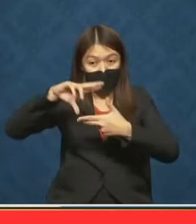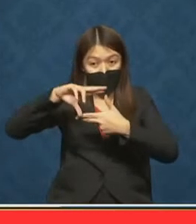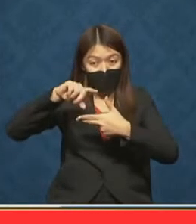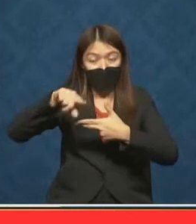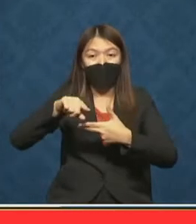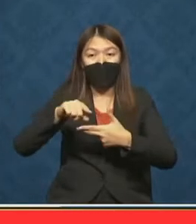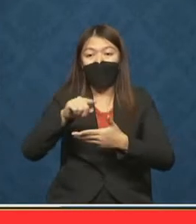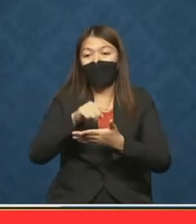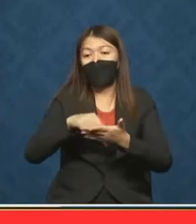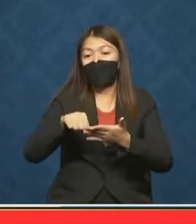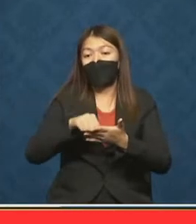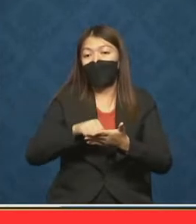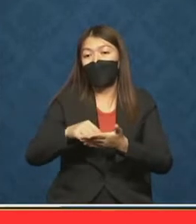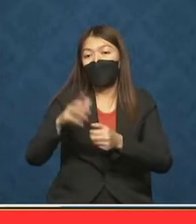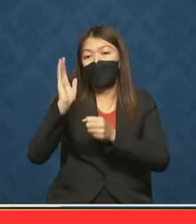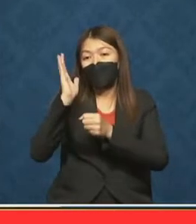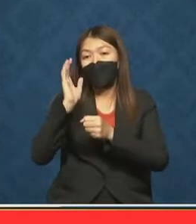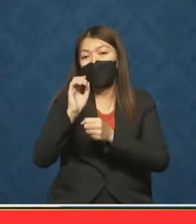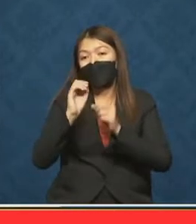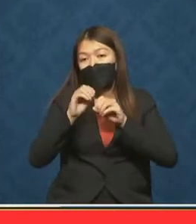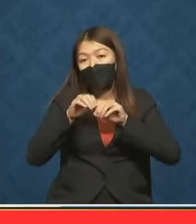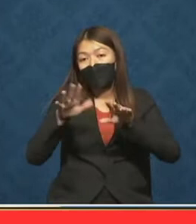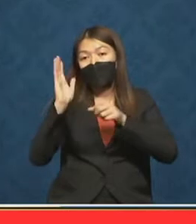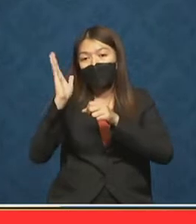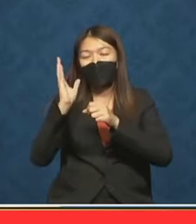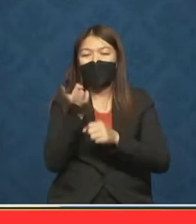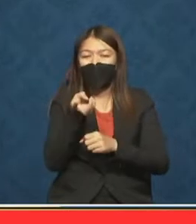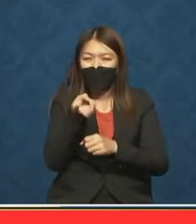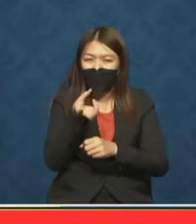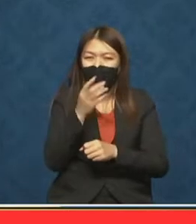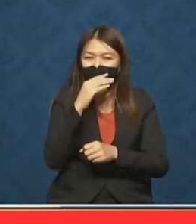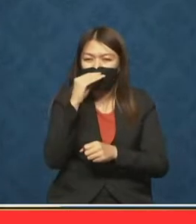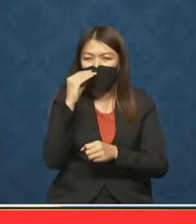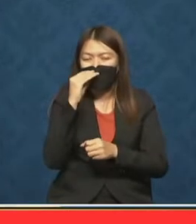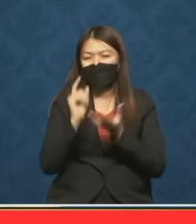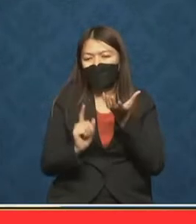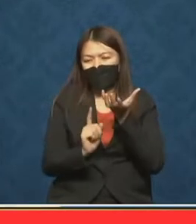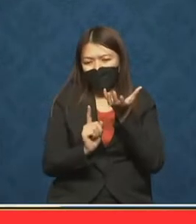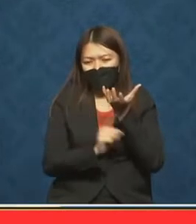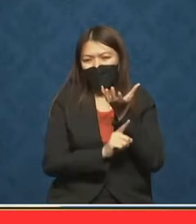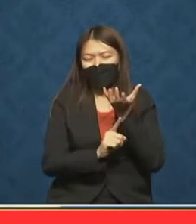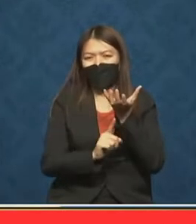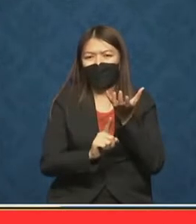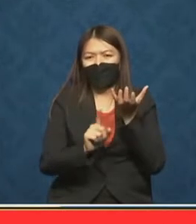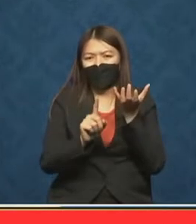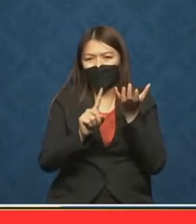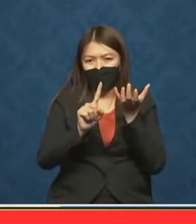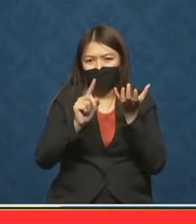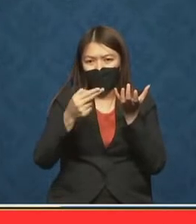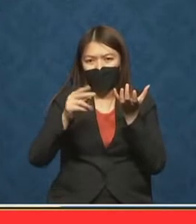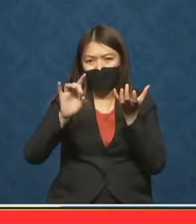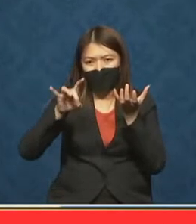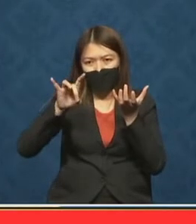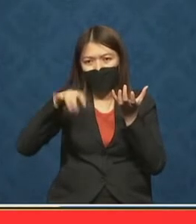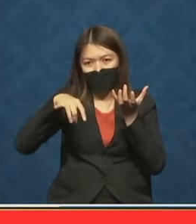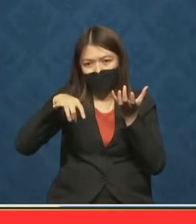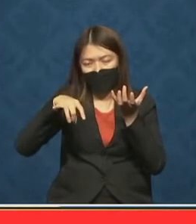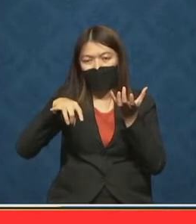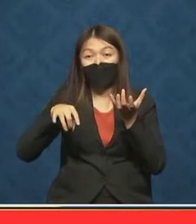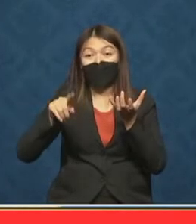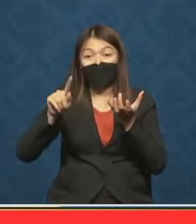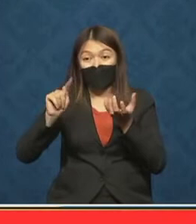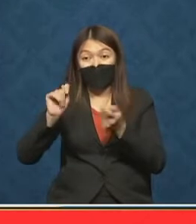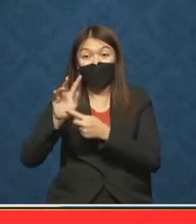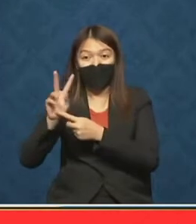เลือกตั้งใการหาเสียงในคลานั้นว่าข้าวหอมลิต้องมีราคากิโลกรมละ 18,000 บาต่ตันค่ะ